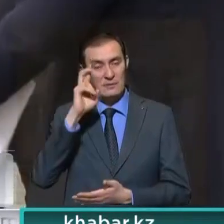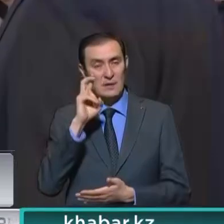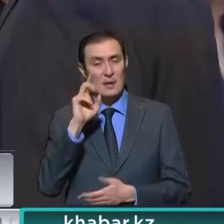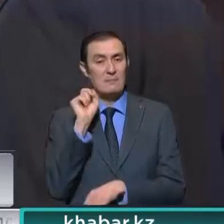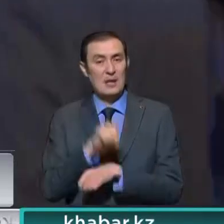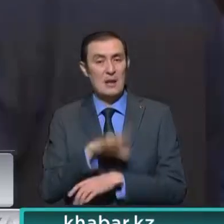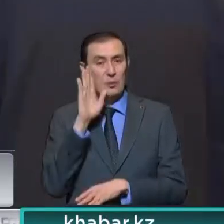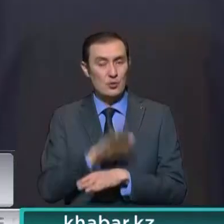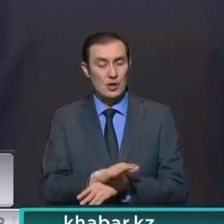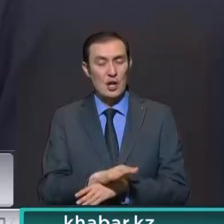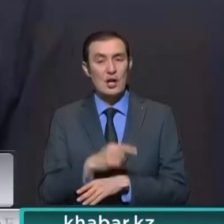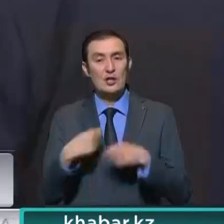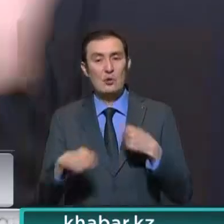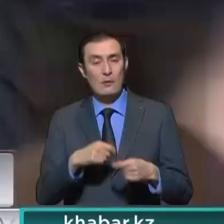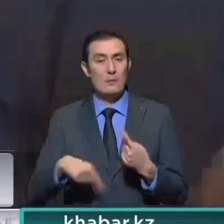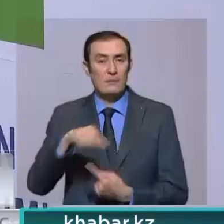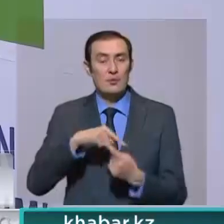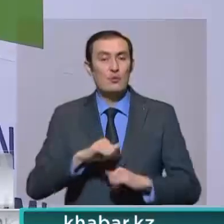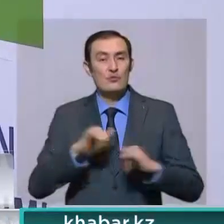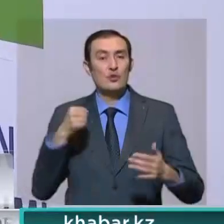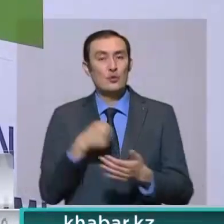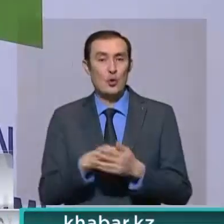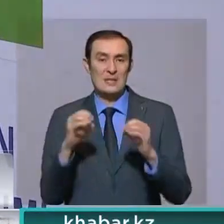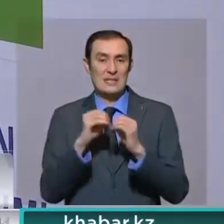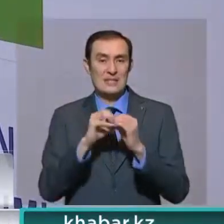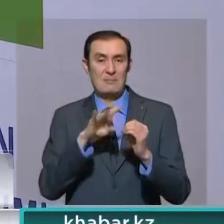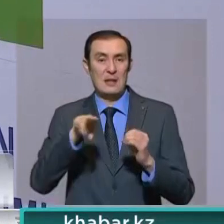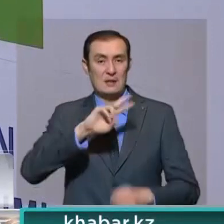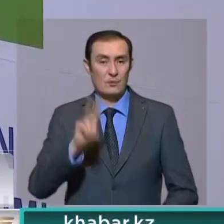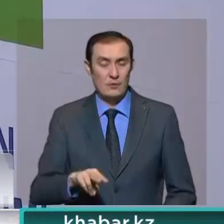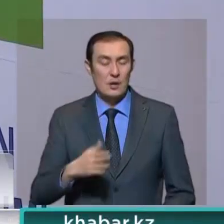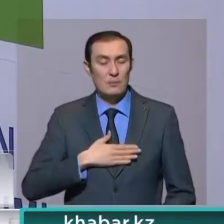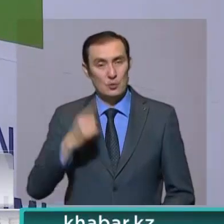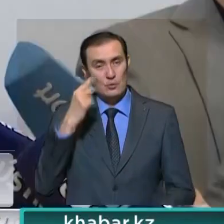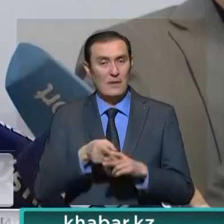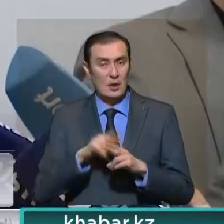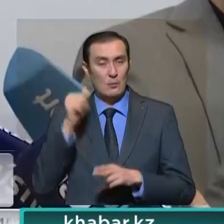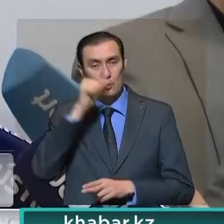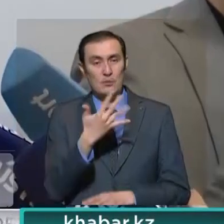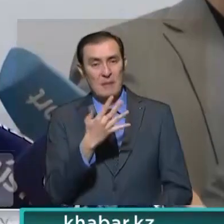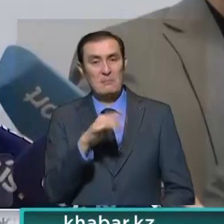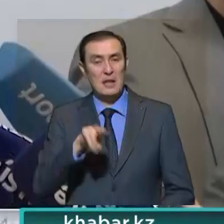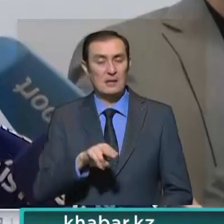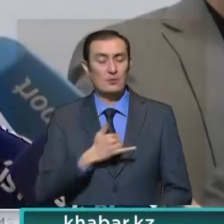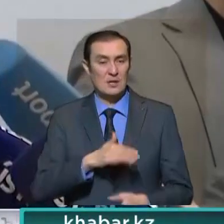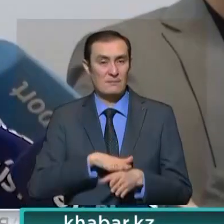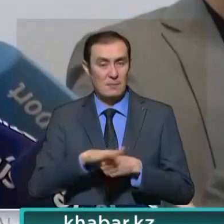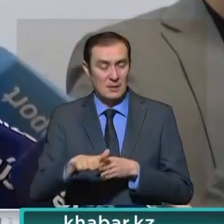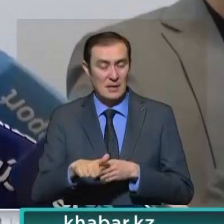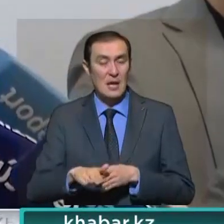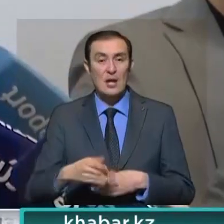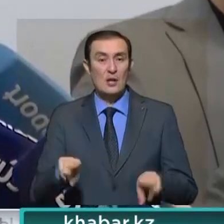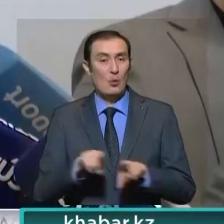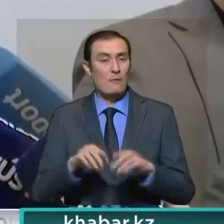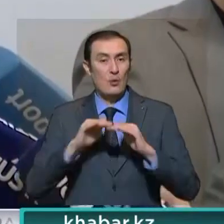дали поручения довести товарооборот до 10 миллиардов Я думаю в этом году мы уже отметку в 5 миллиардов пройдем пока такого